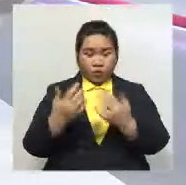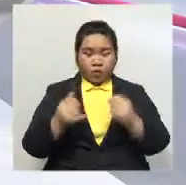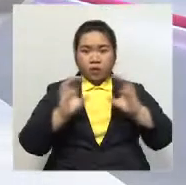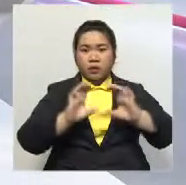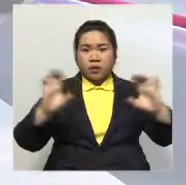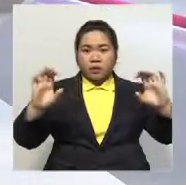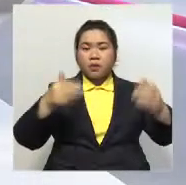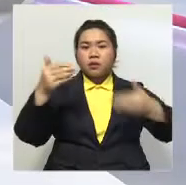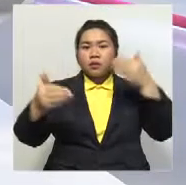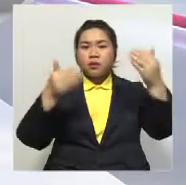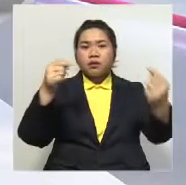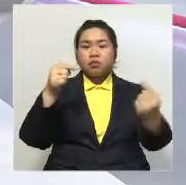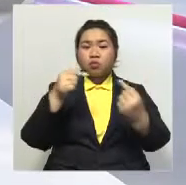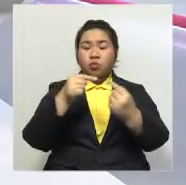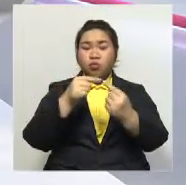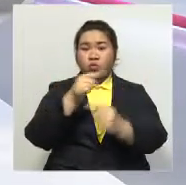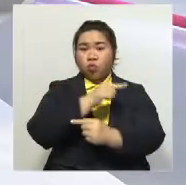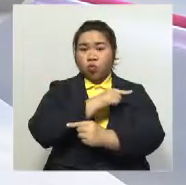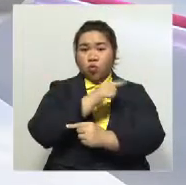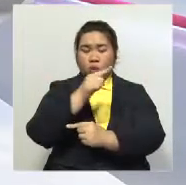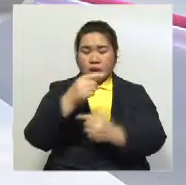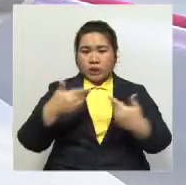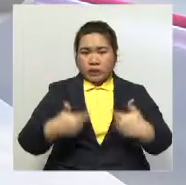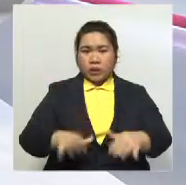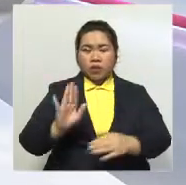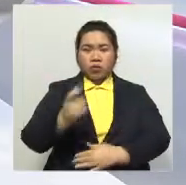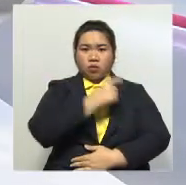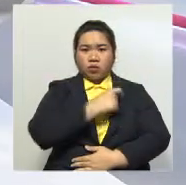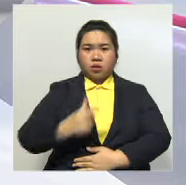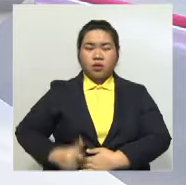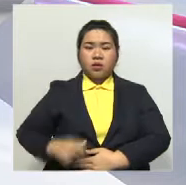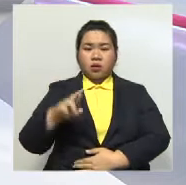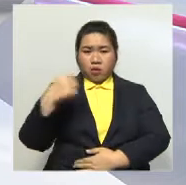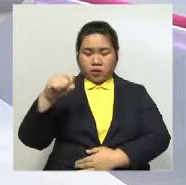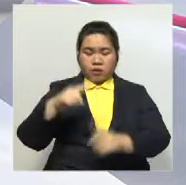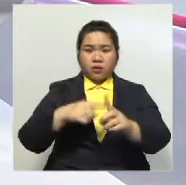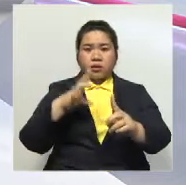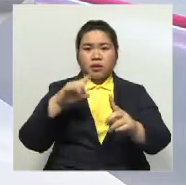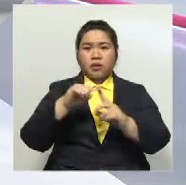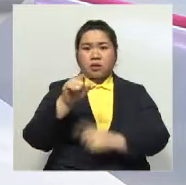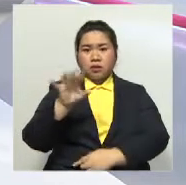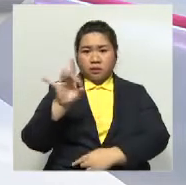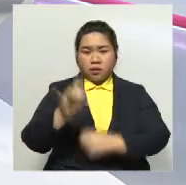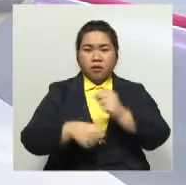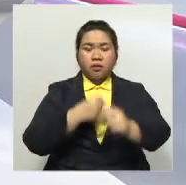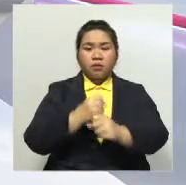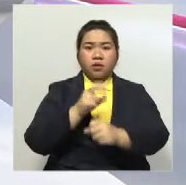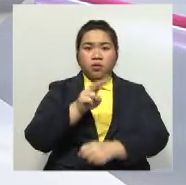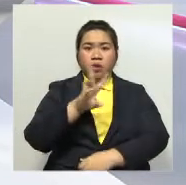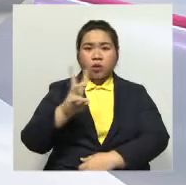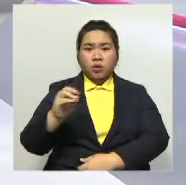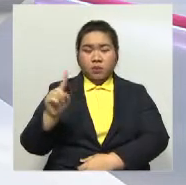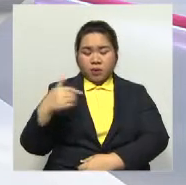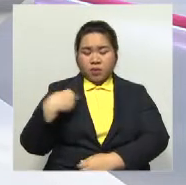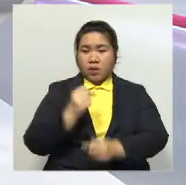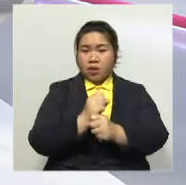รัฐบาลเตรียมจัดกิจกรรมเนื่องในโอกาสวันเฉลิมพระชนมพรรษาสมเด็จพระเจ้าอยู่หัว28กรกฎาคม2561ประกอบด้วย